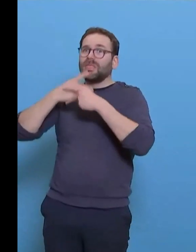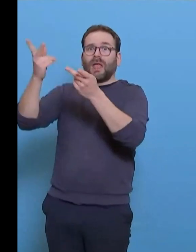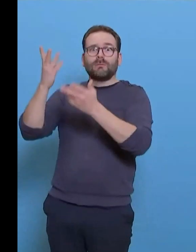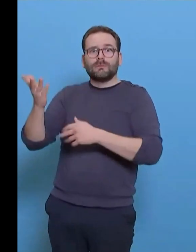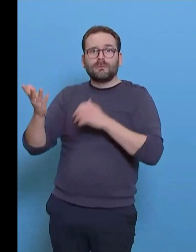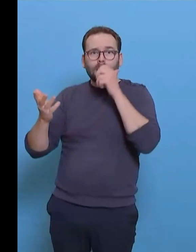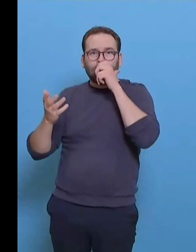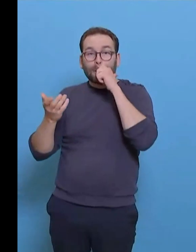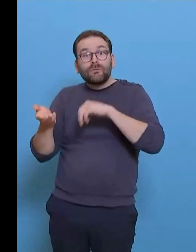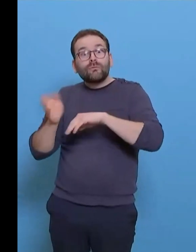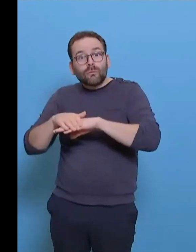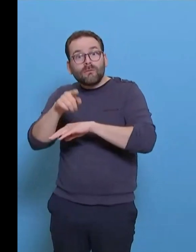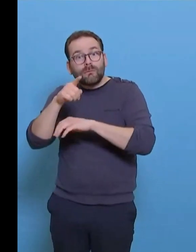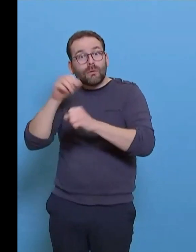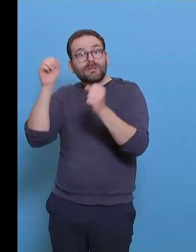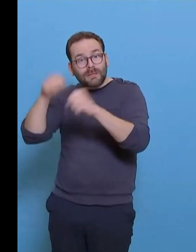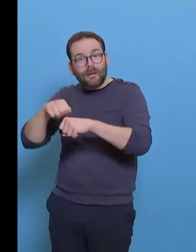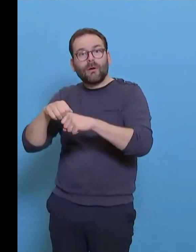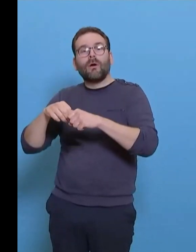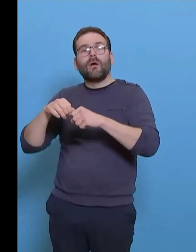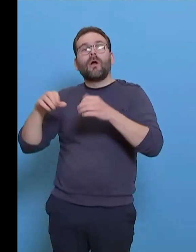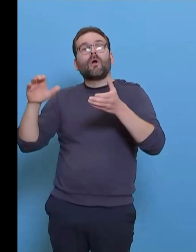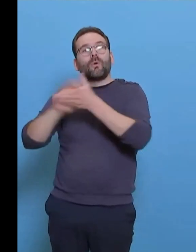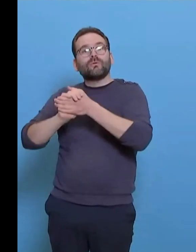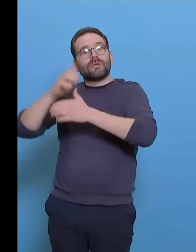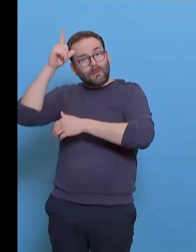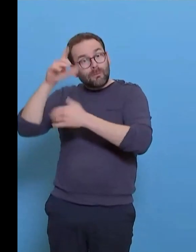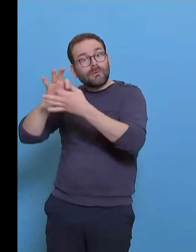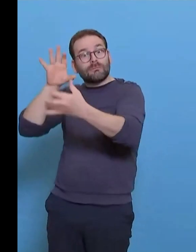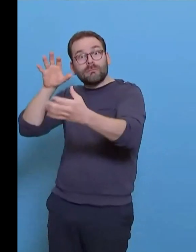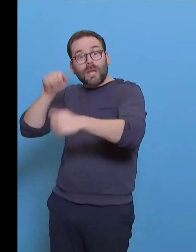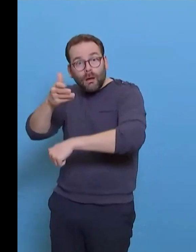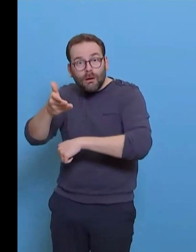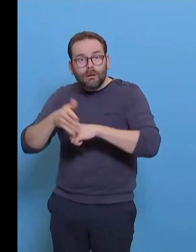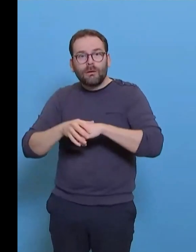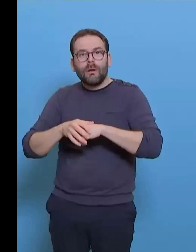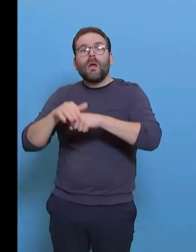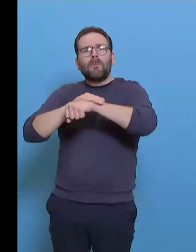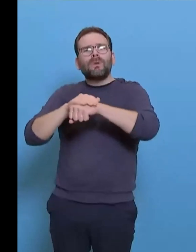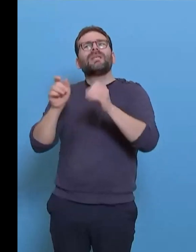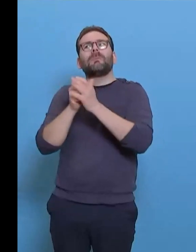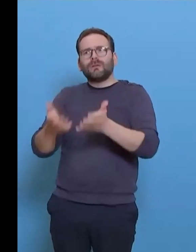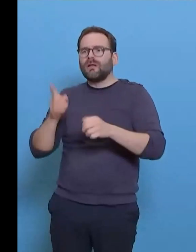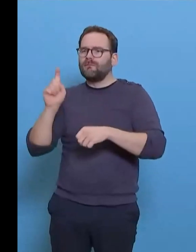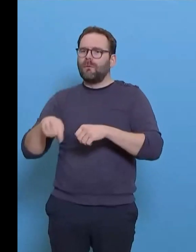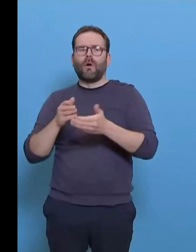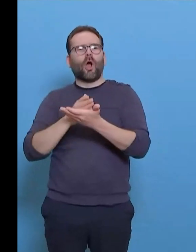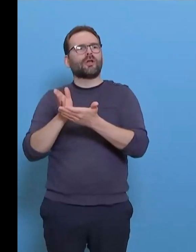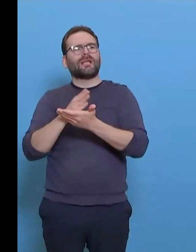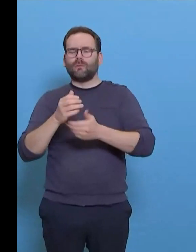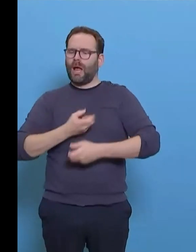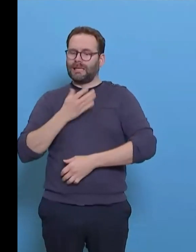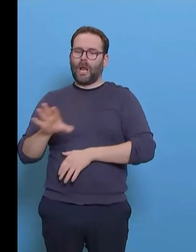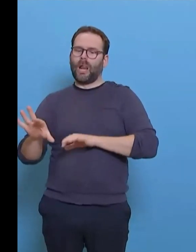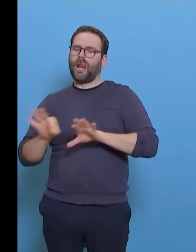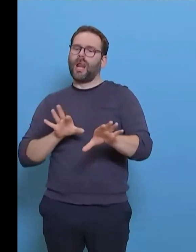partagiez l'idée de la rupture du consensus républicain, que vous pensiez que la politique doit désormais choisir l'orientation des